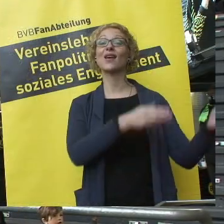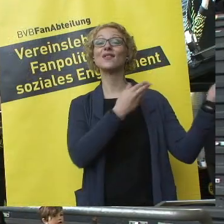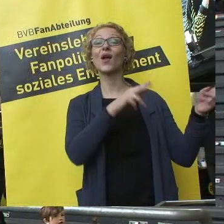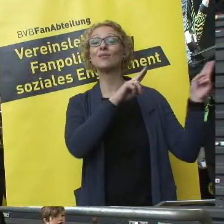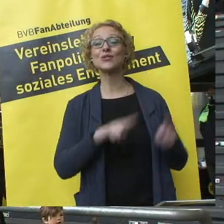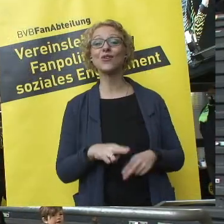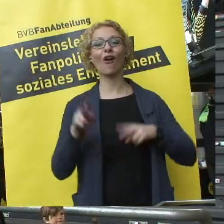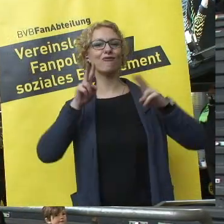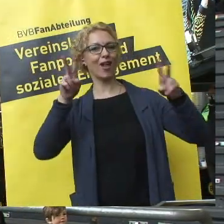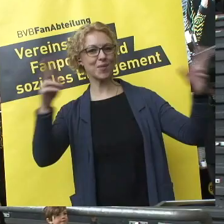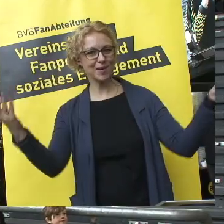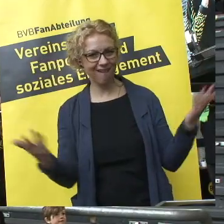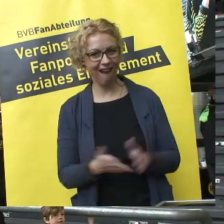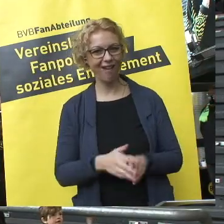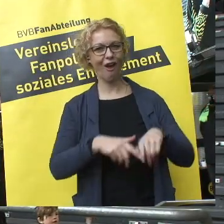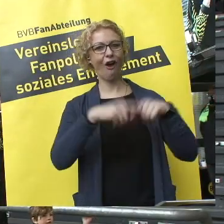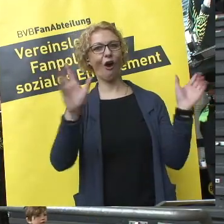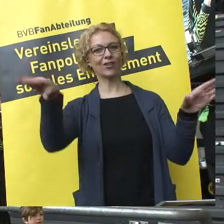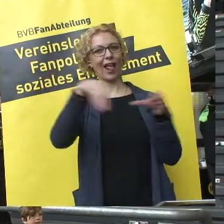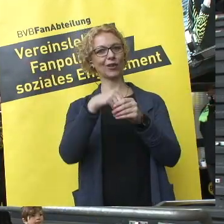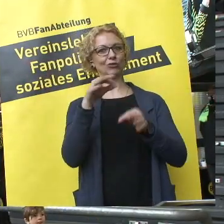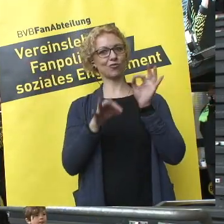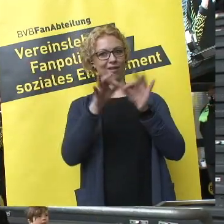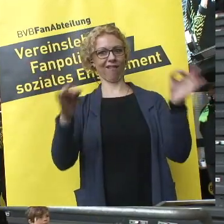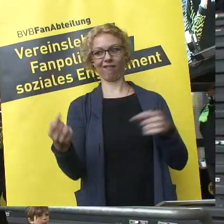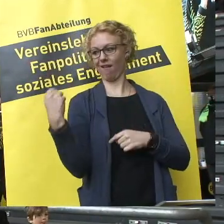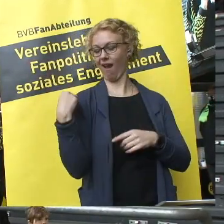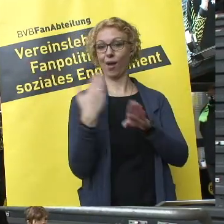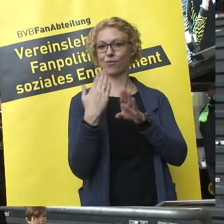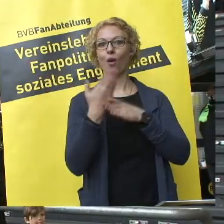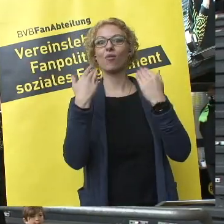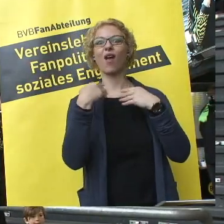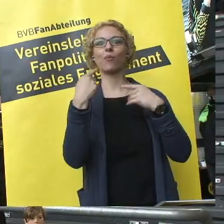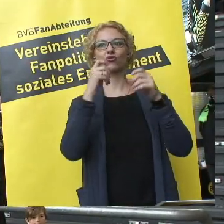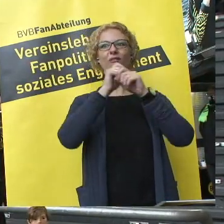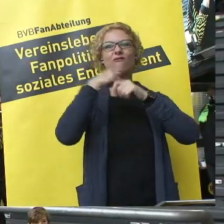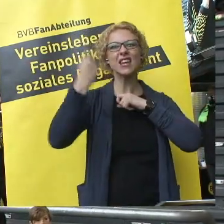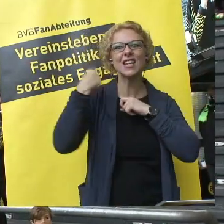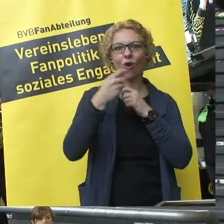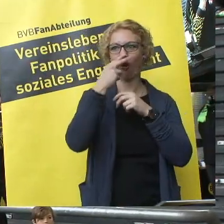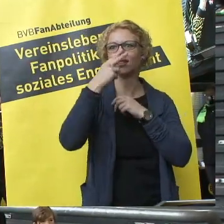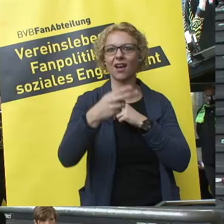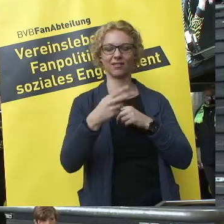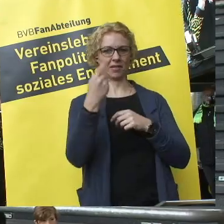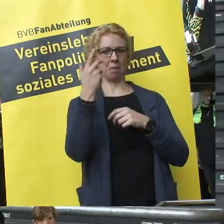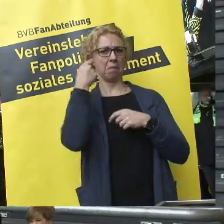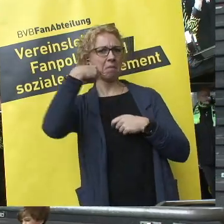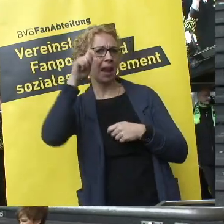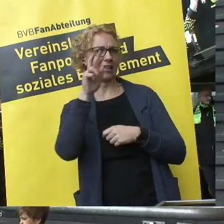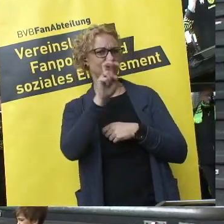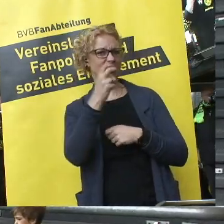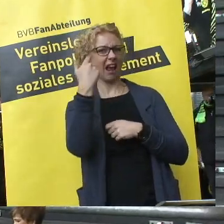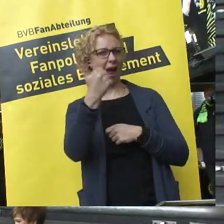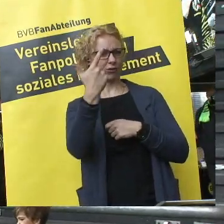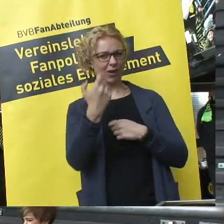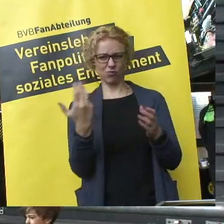Willkommen zurück bei Phänomenal, beim großen Inklusionsspieltag. Und wir haben gerade das Bewerbungsvideo gesehen, mit dem Berlin 2021 eingetütet